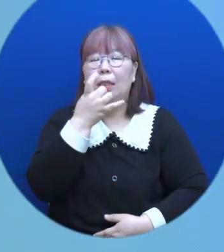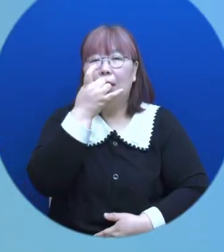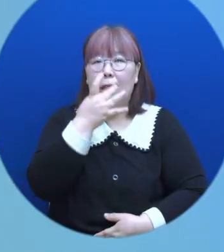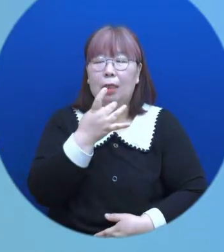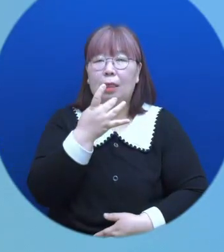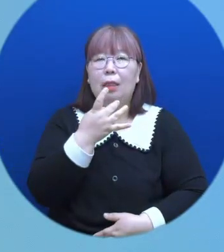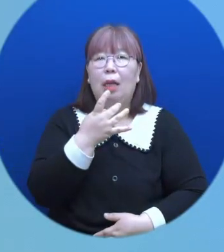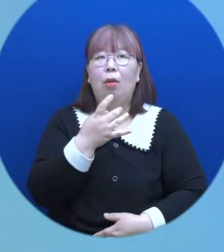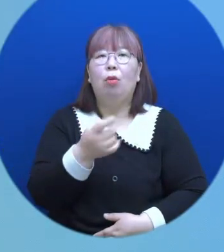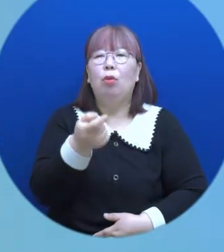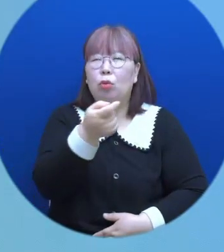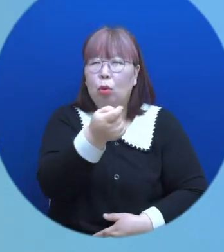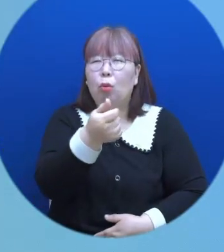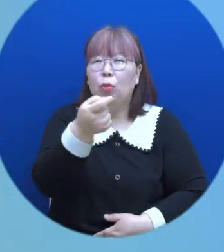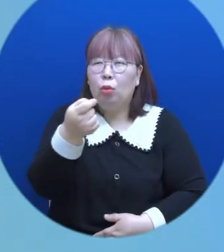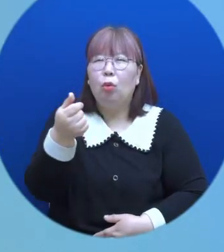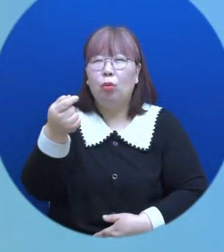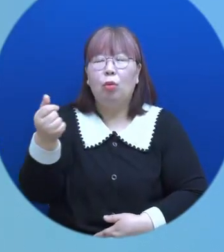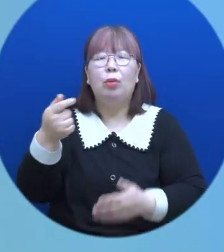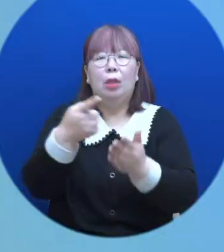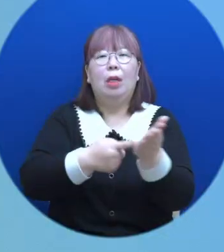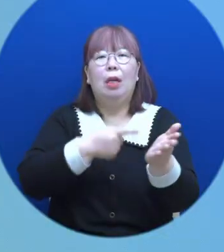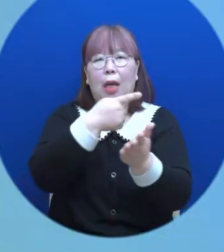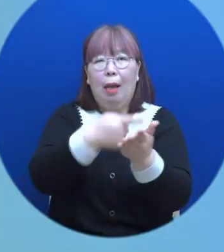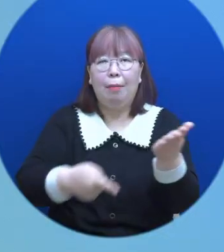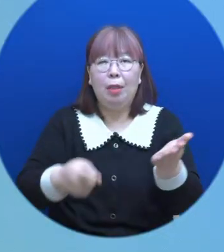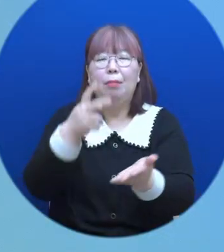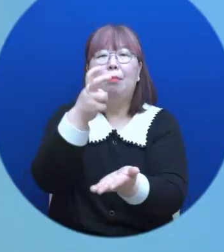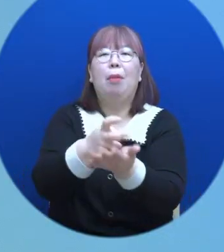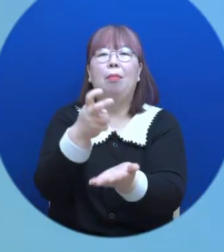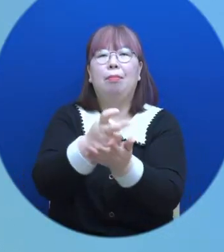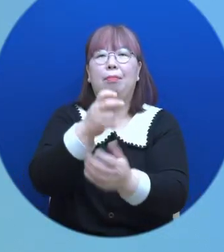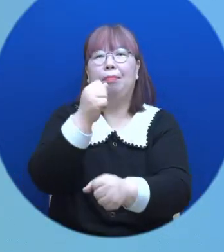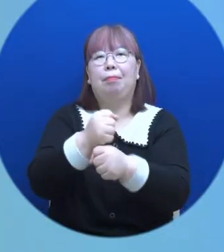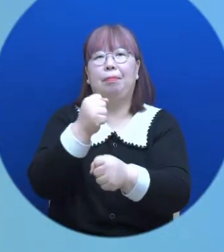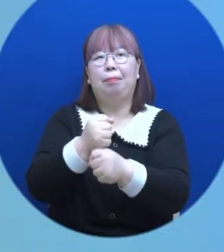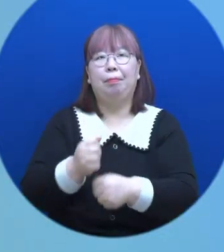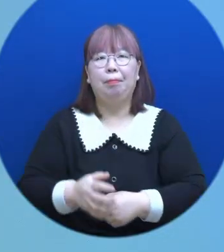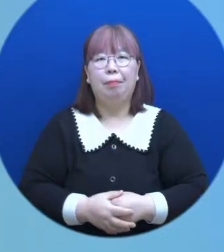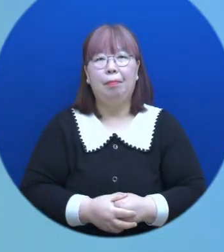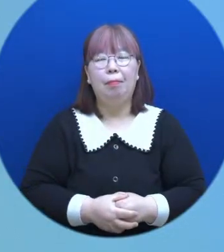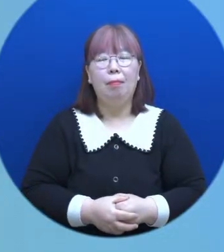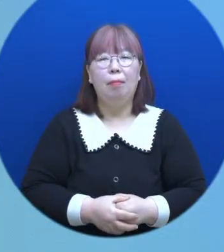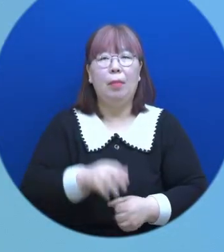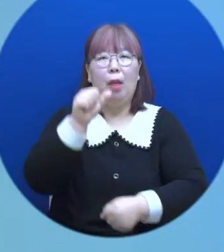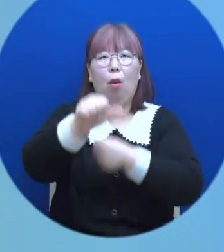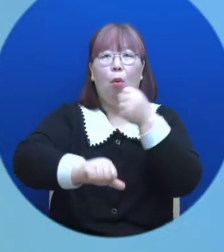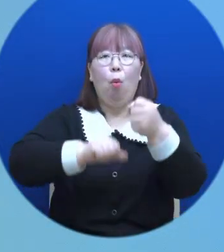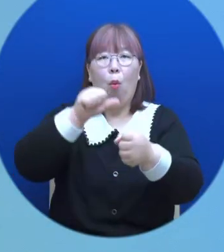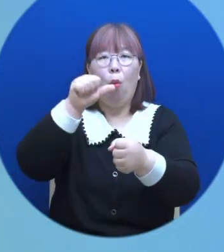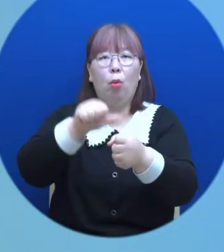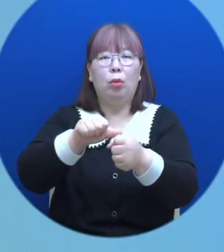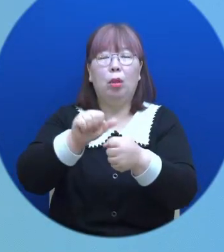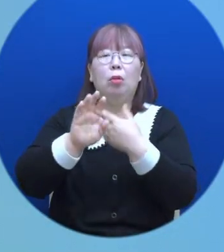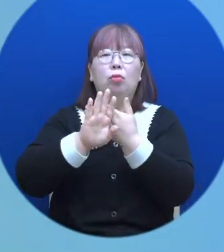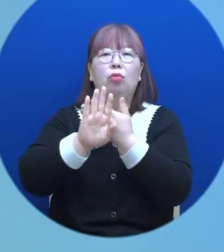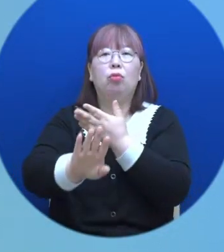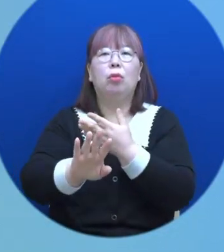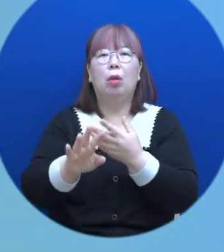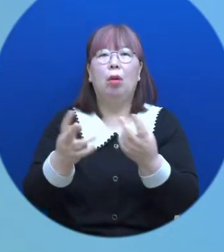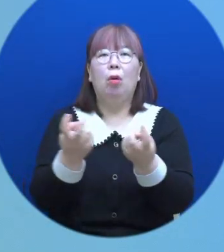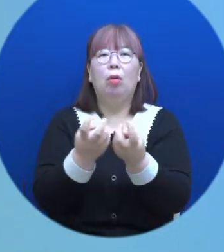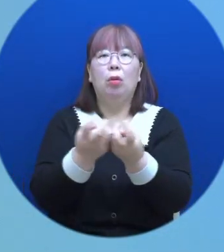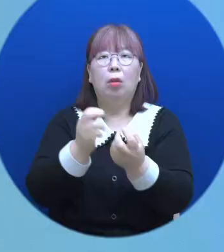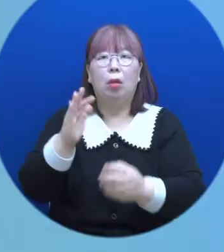조금씩 갚도록 토지개혁을 한 거예요. 근데 5년이 지났거든요. 어떤